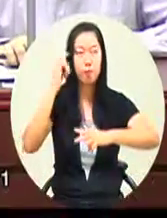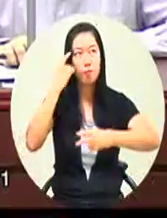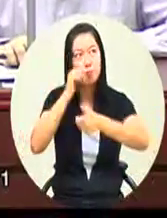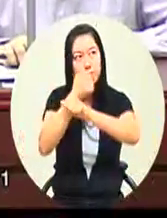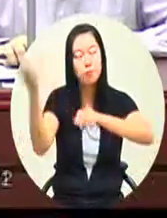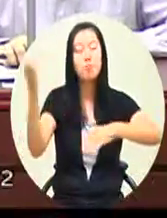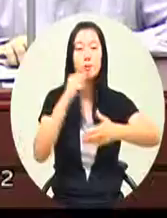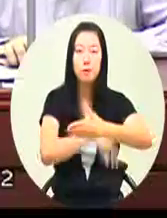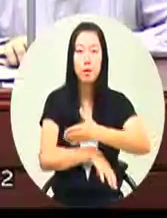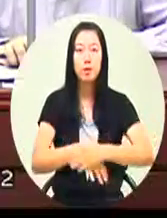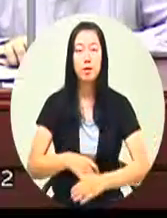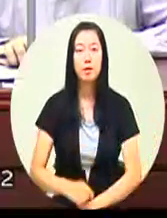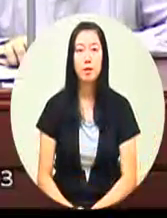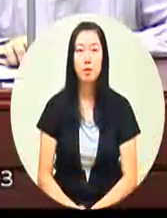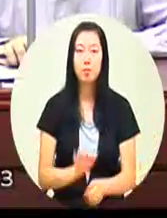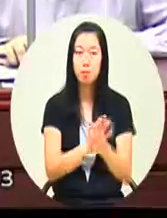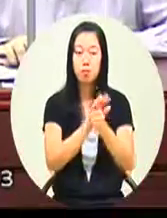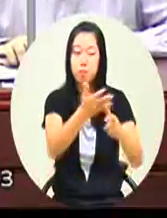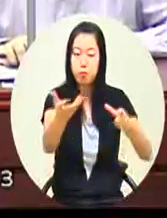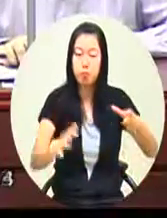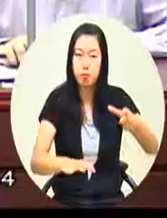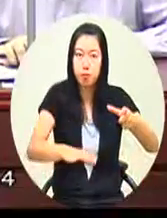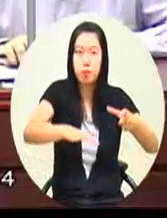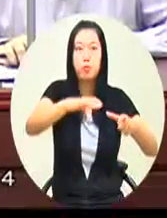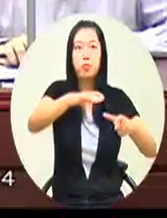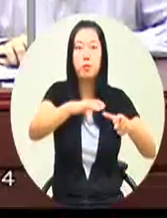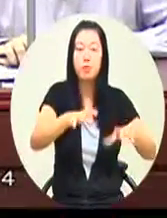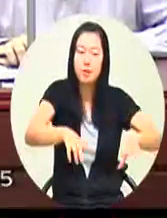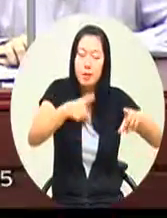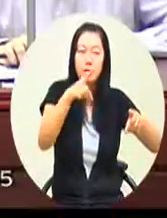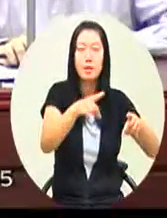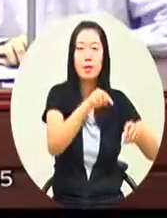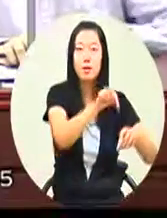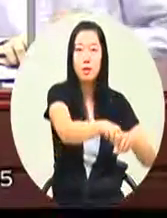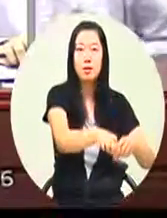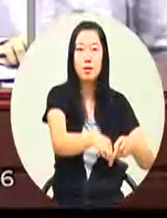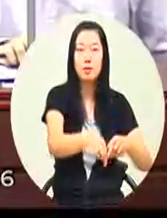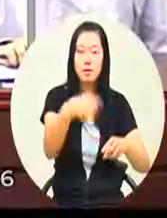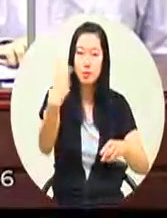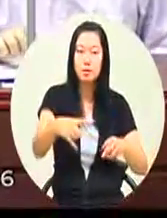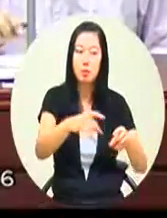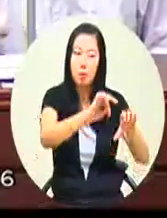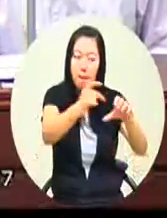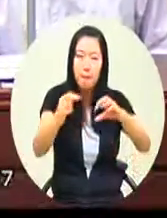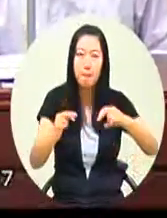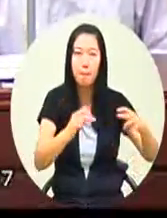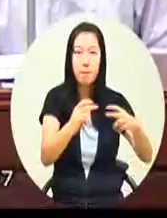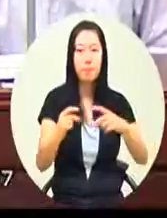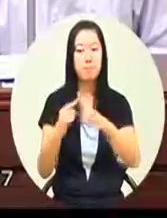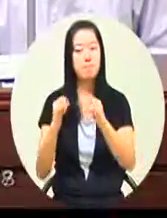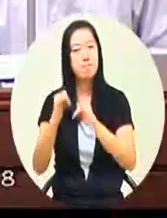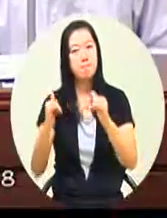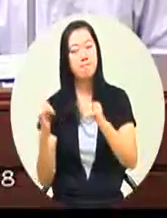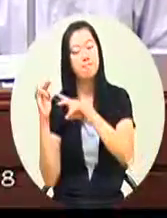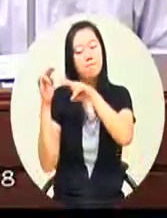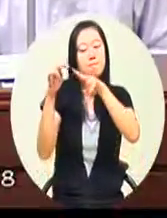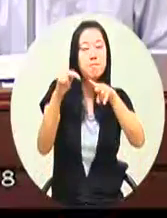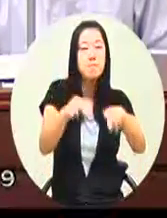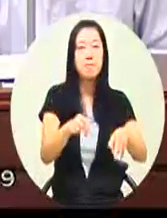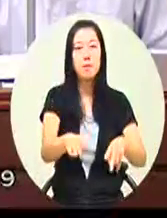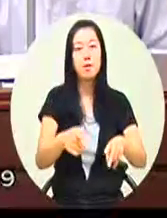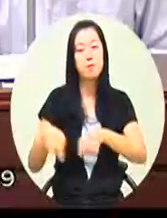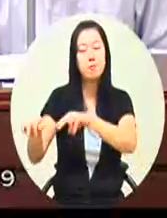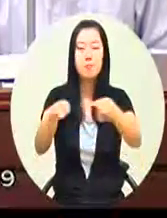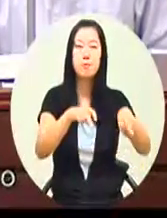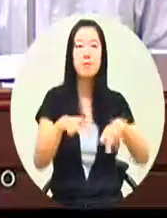能，让它这个自洪池已经先天的条件是这样，我们再去让它改造，让民众比较能够容易下去，那坡